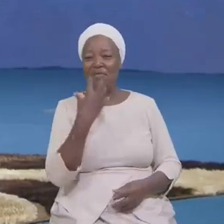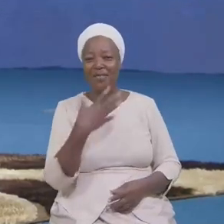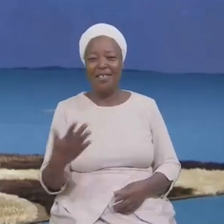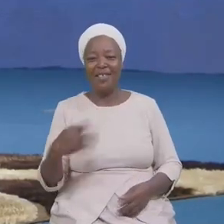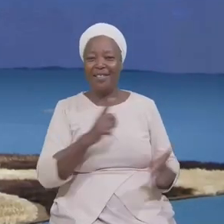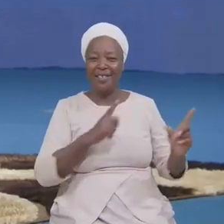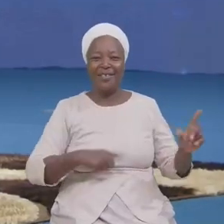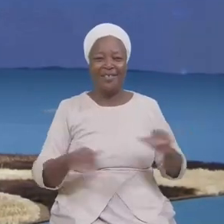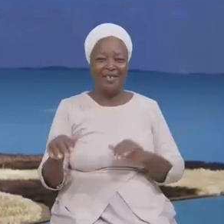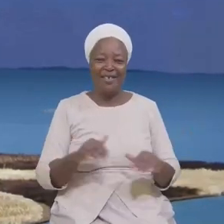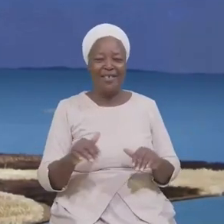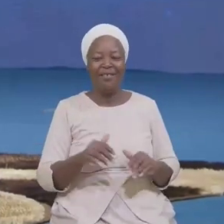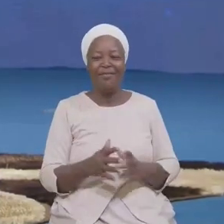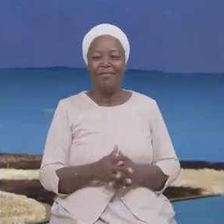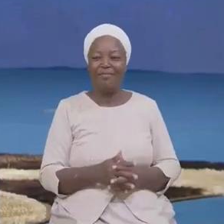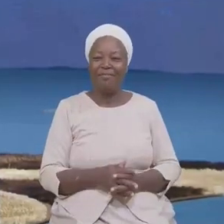Seigneur.